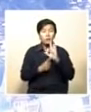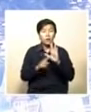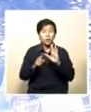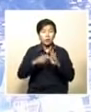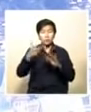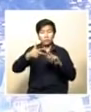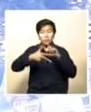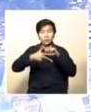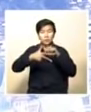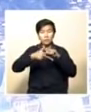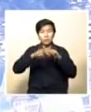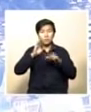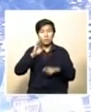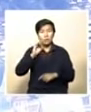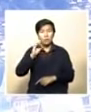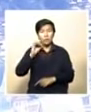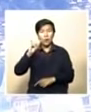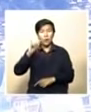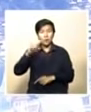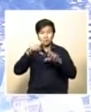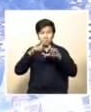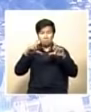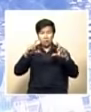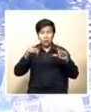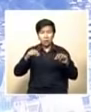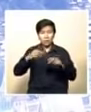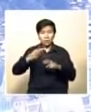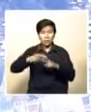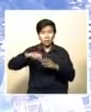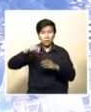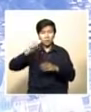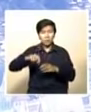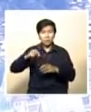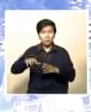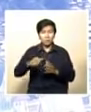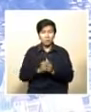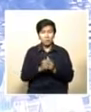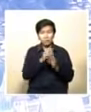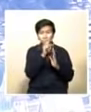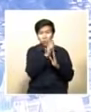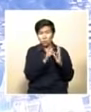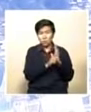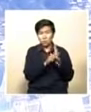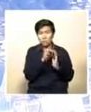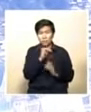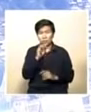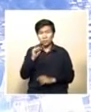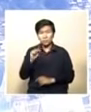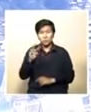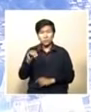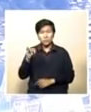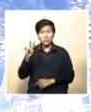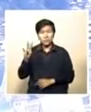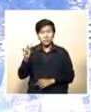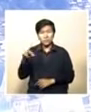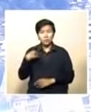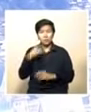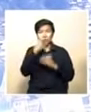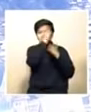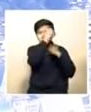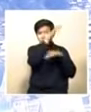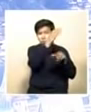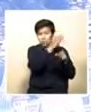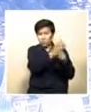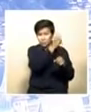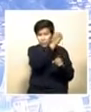ครื่องใช้เวชภัณฑ์ยาในเรื่องของโควิดเข้ามาในประเทศขณะนี้กรมศุลก